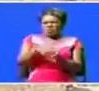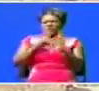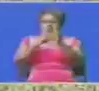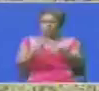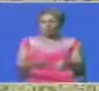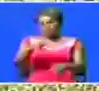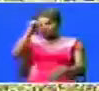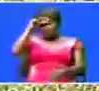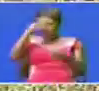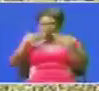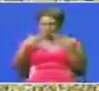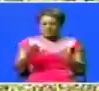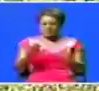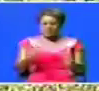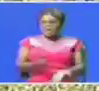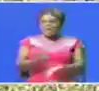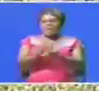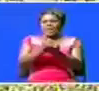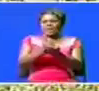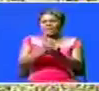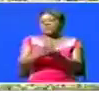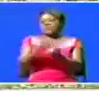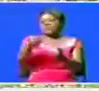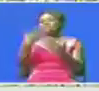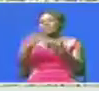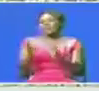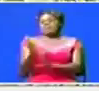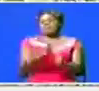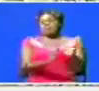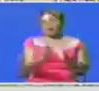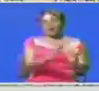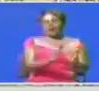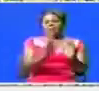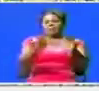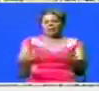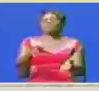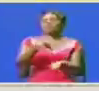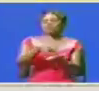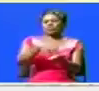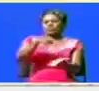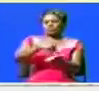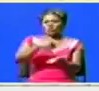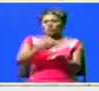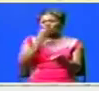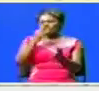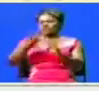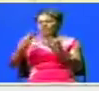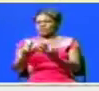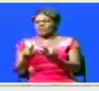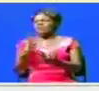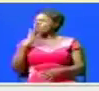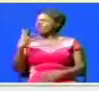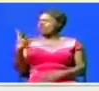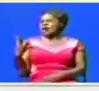kwa serikali kuu na msaada utatolewa. Miongoni mwa mipango ya kutuliza hali inajumuisha lishe kwa familia takriban